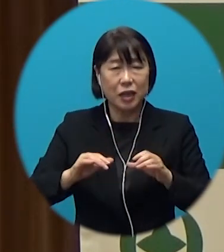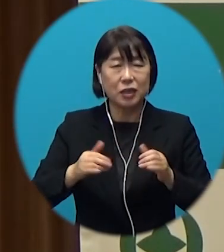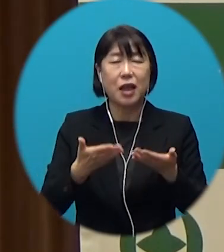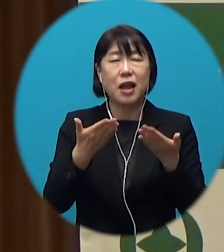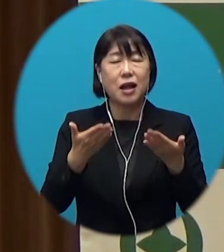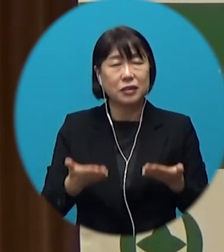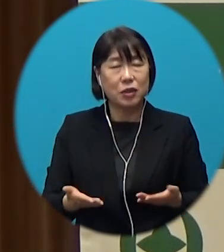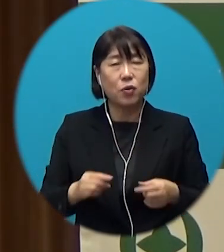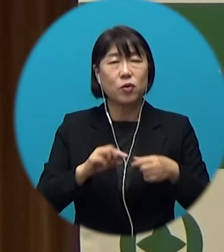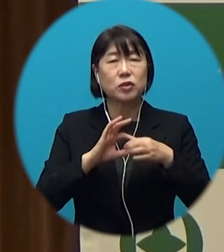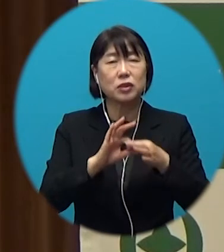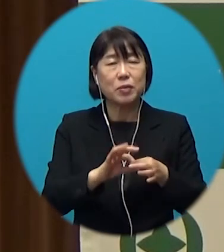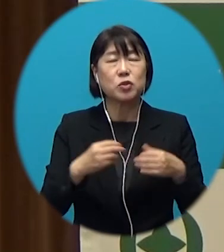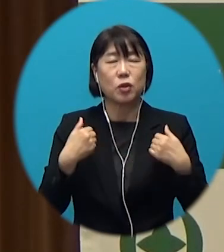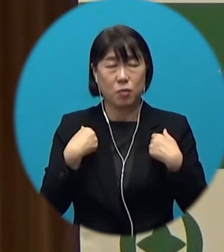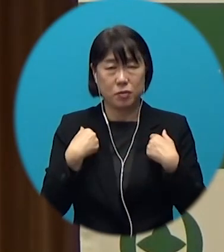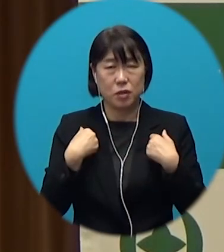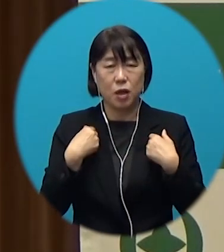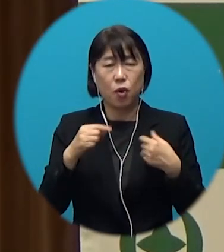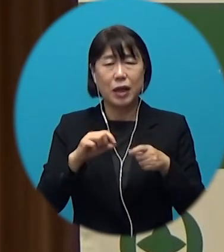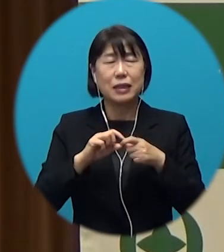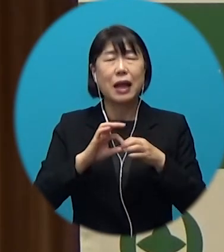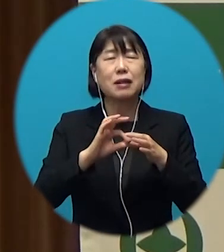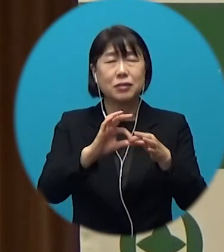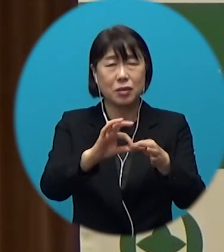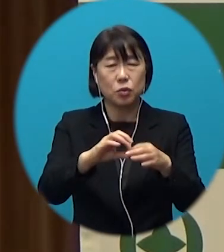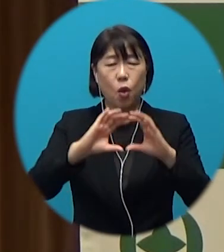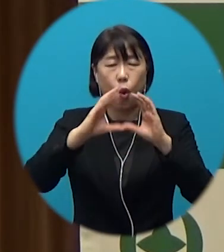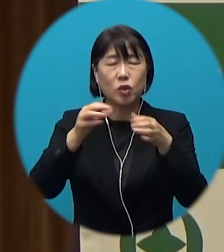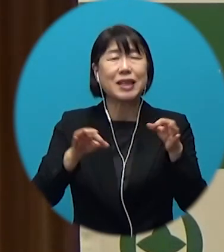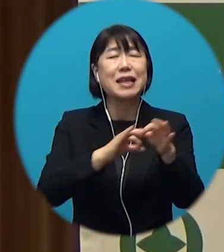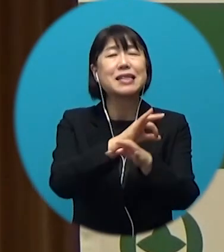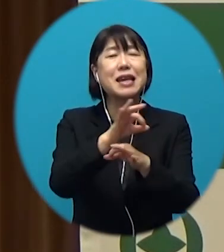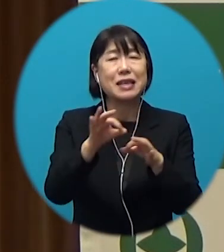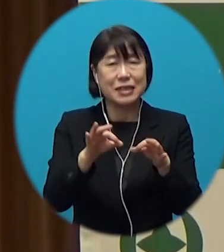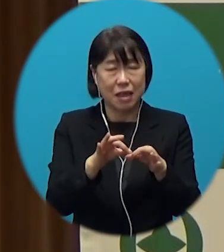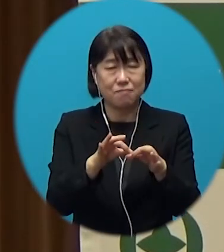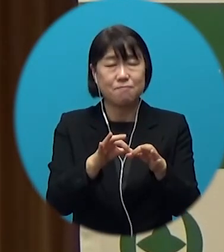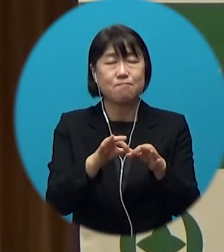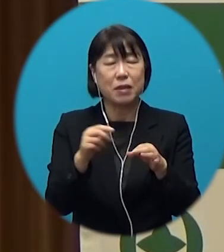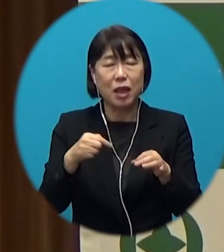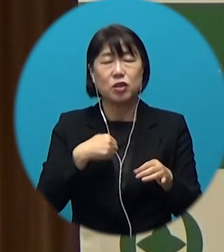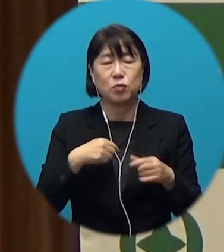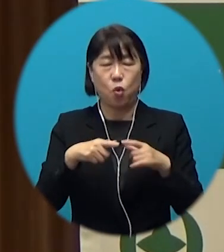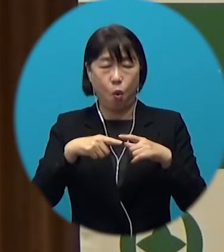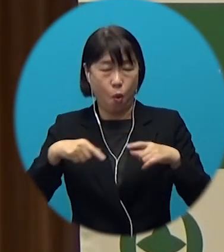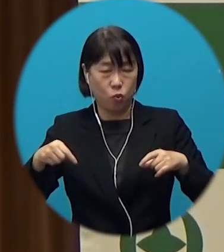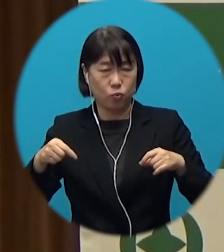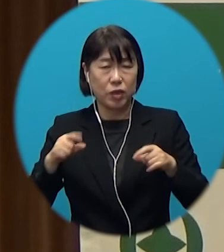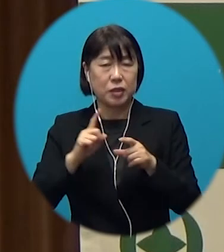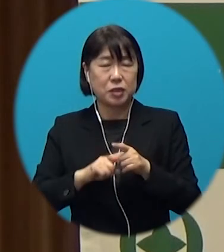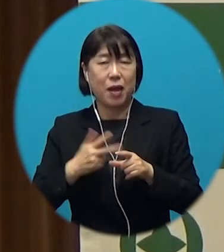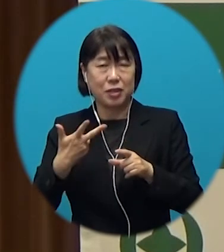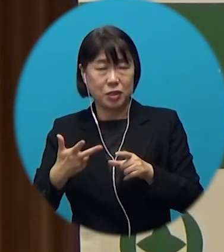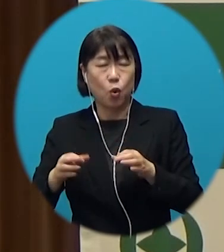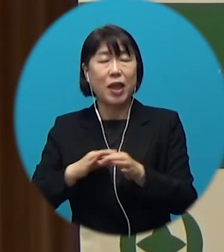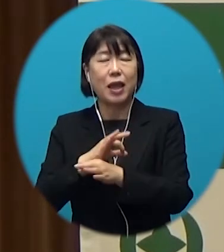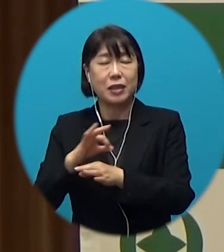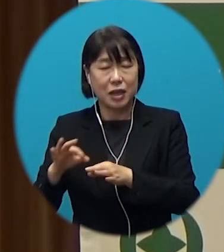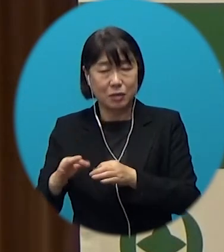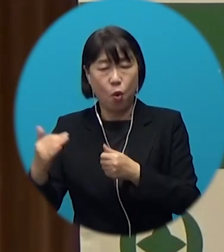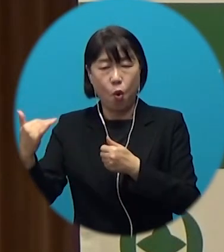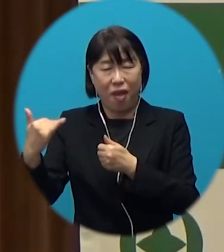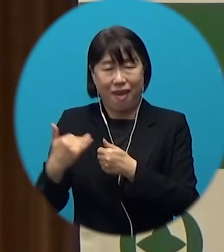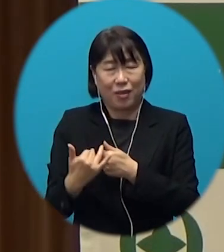の、長期化しますと国際経済については、あ、まあ、千葉市の経済にもじわじわと影響が出て